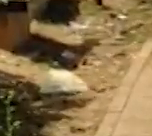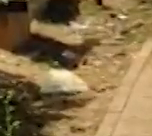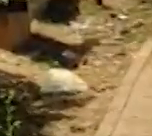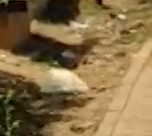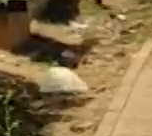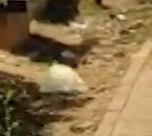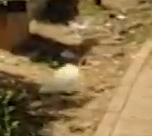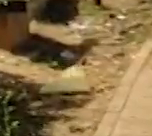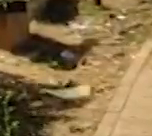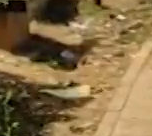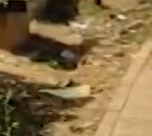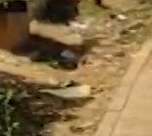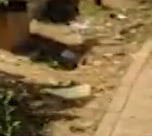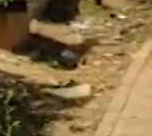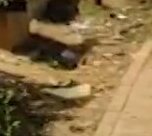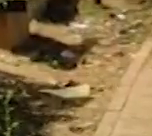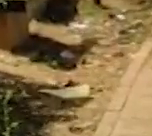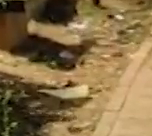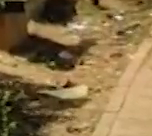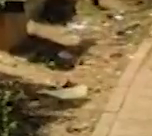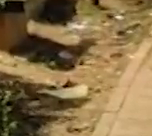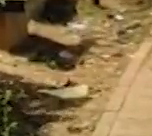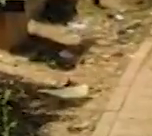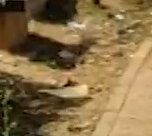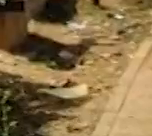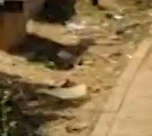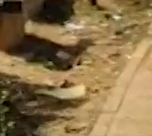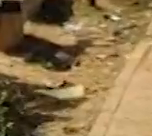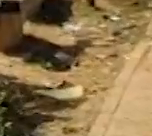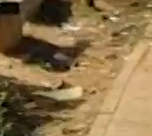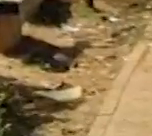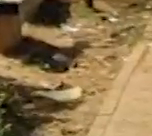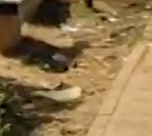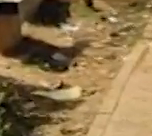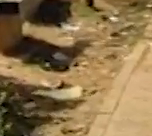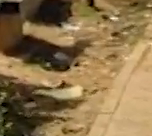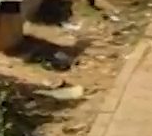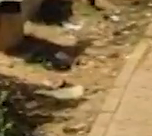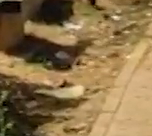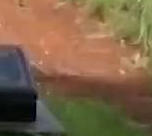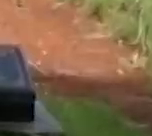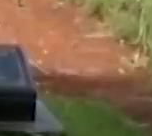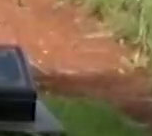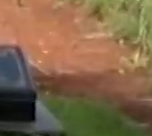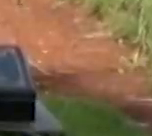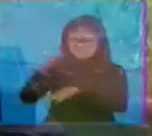dia KTP-nya luar Tangsel, tapi dia domisili di Tangsel, itu wajib kita makamkan di sini. Yang khusus COVID, Pak ya? Khusus COVID.